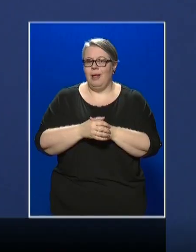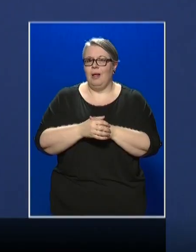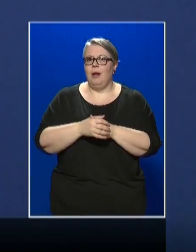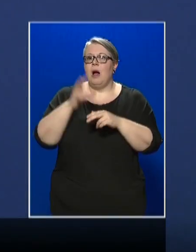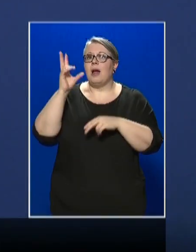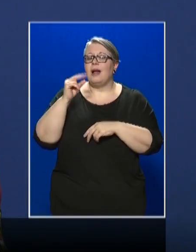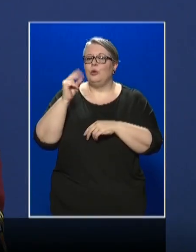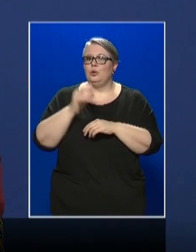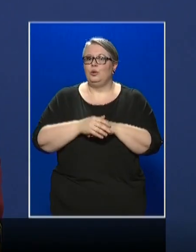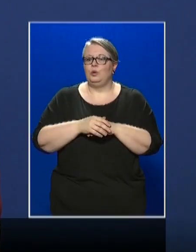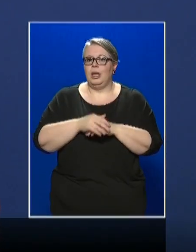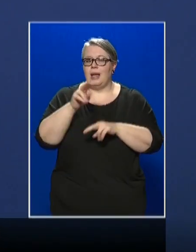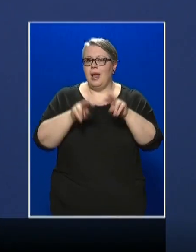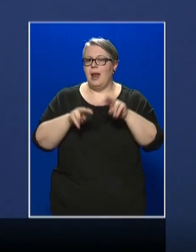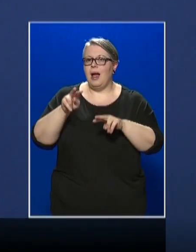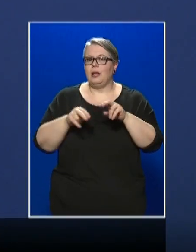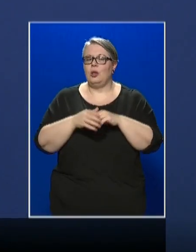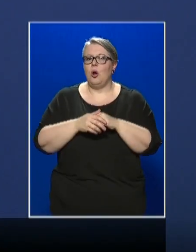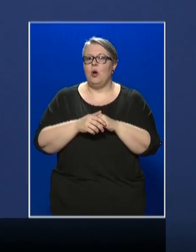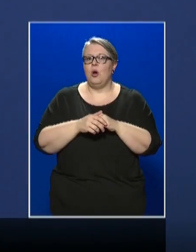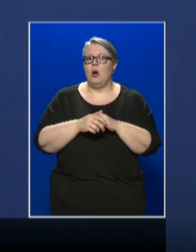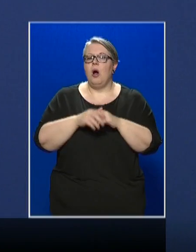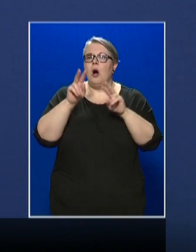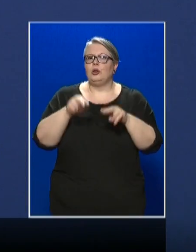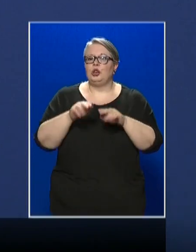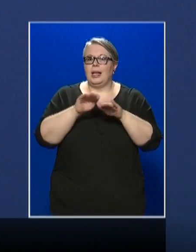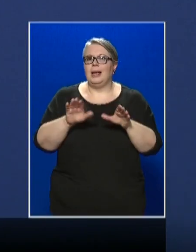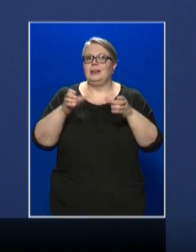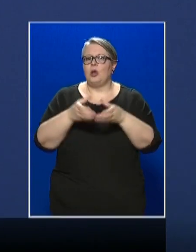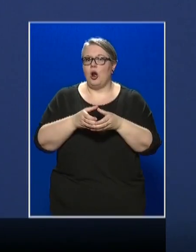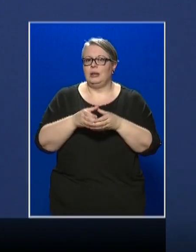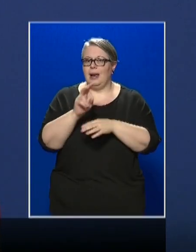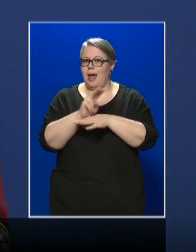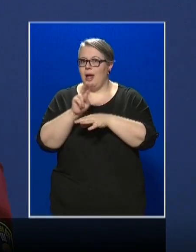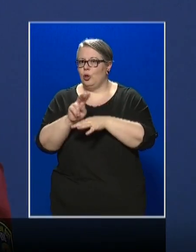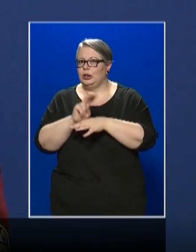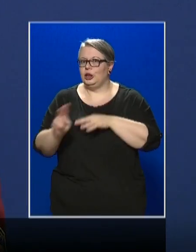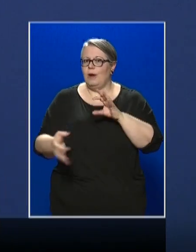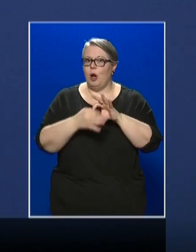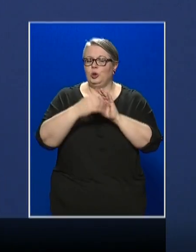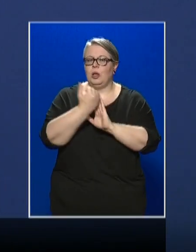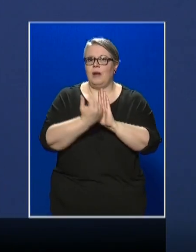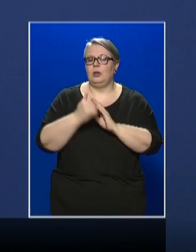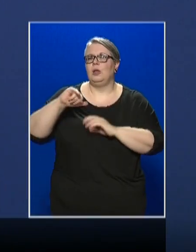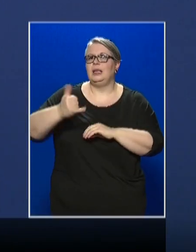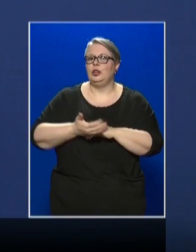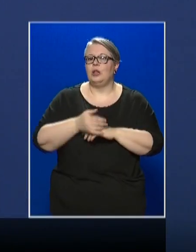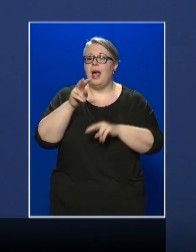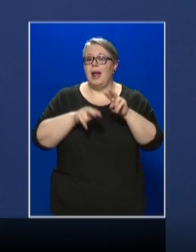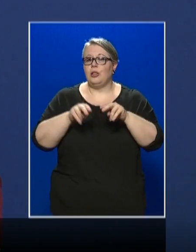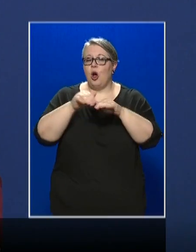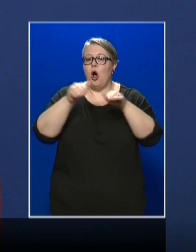A rendőrség ellátja a hatósági házi karantén ellenőrzésével kapcsolatos feladatokat,